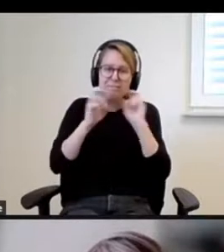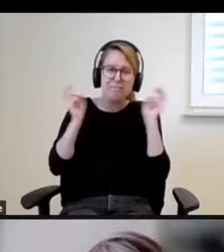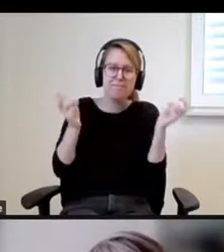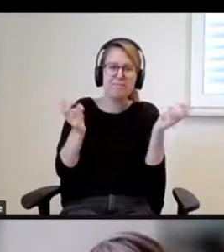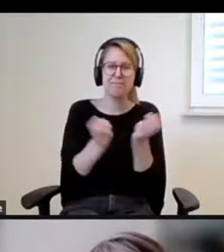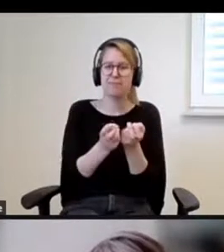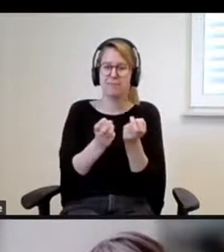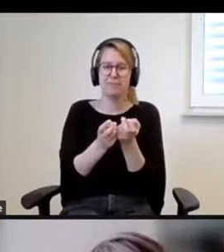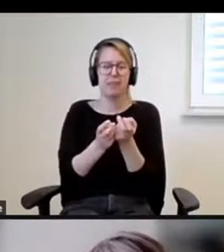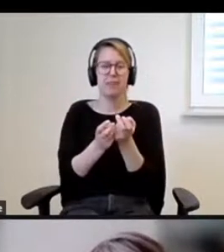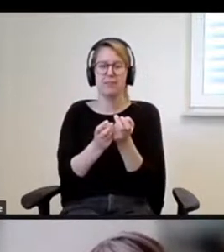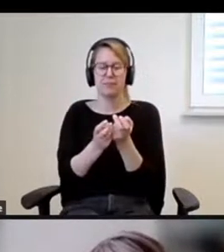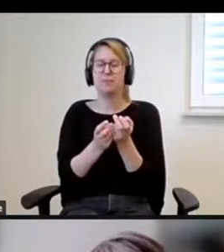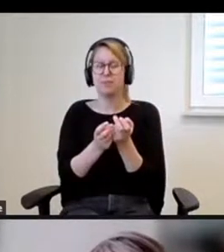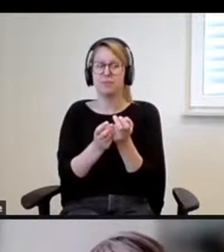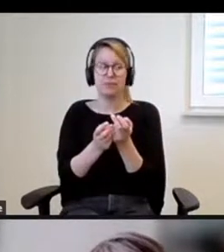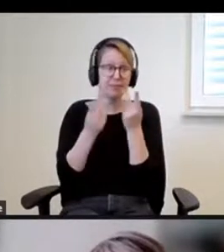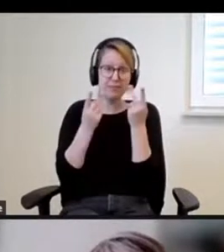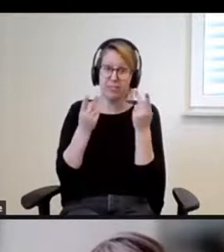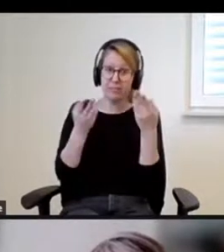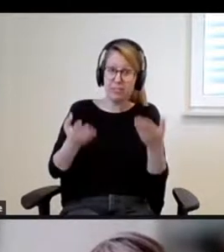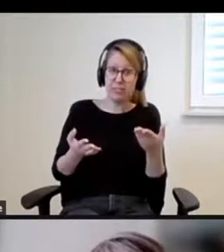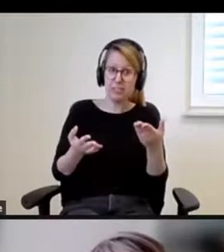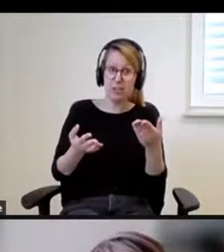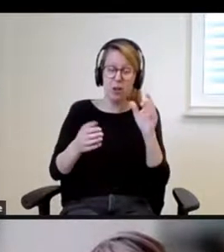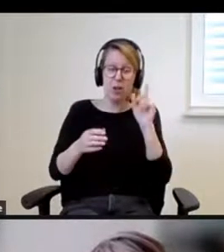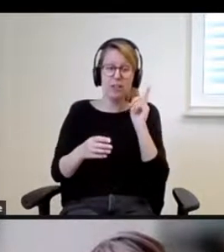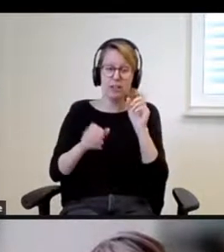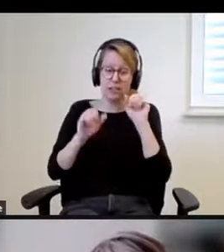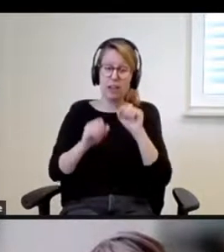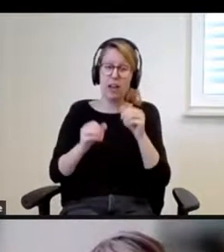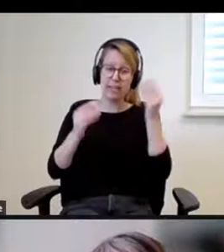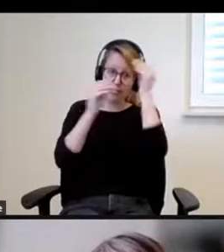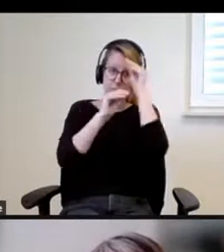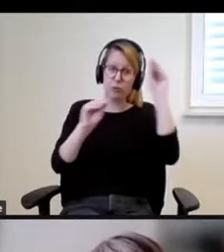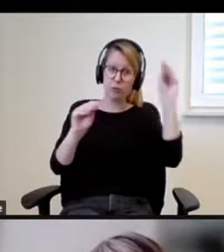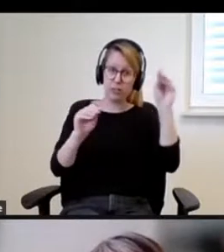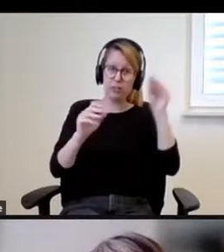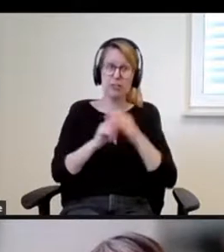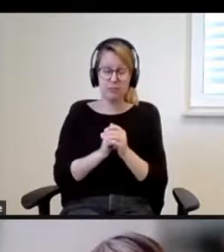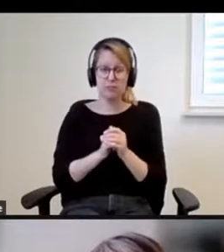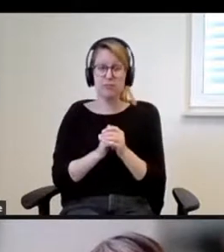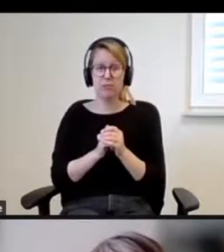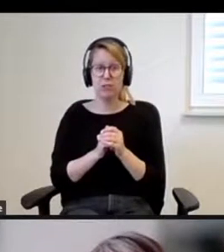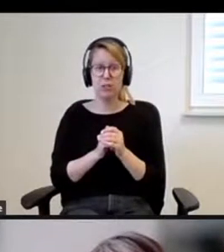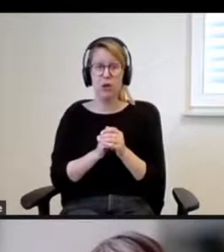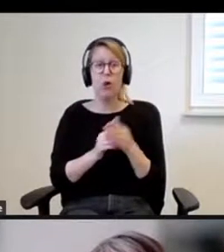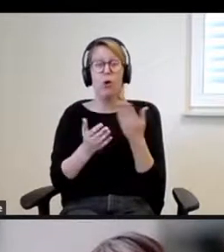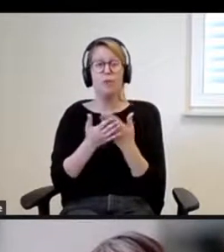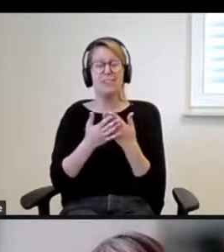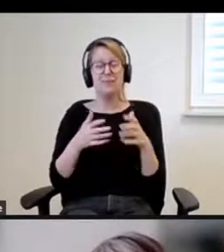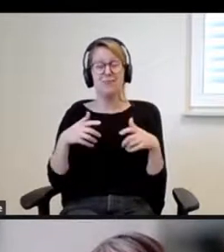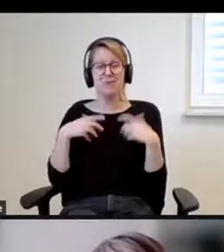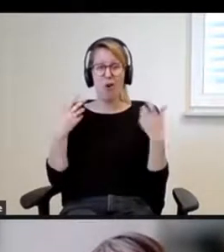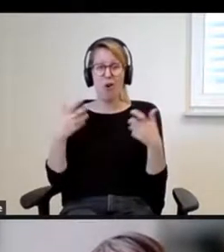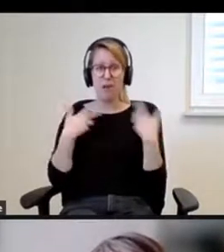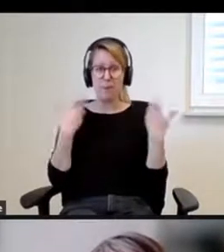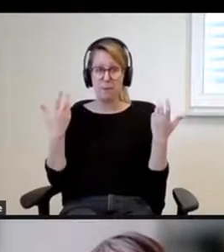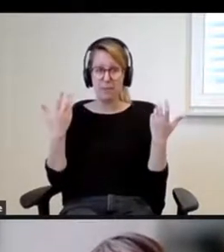de tout le monde. Et je suis contente de la démarche aussi de l'ouvrir